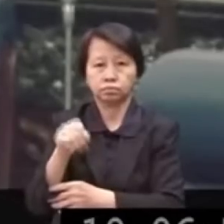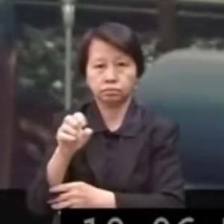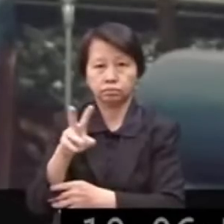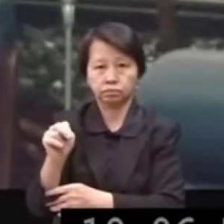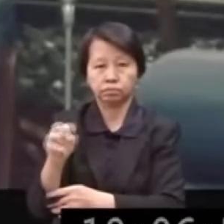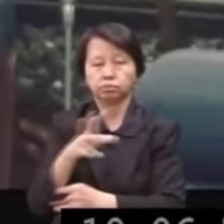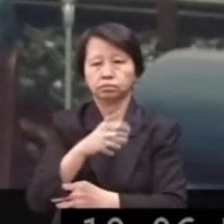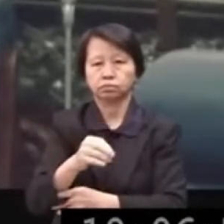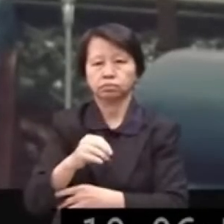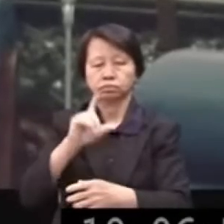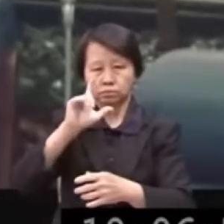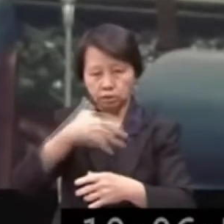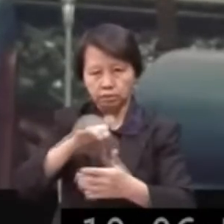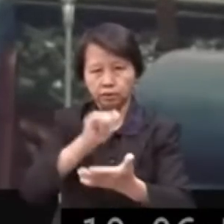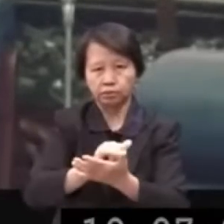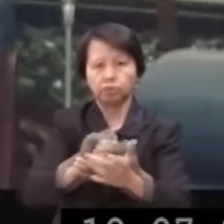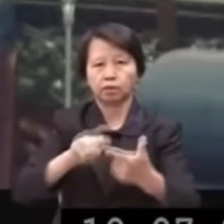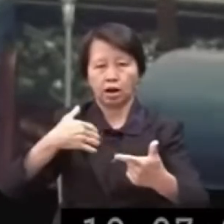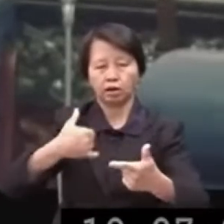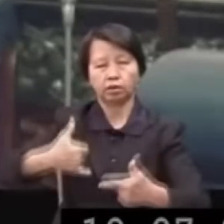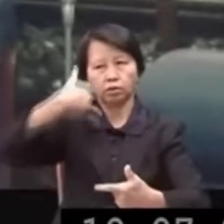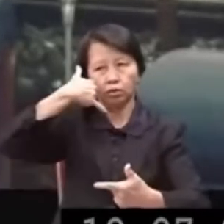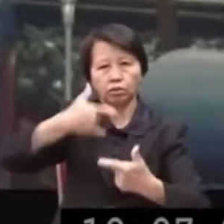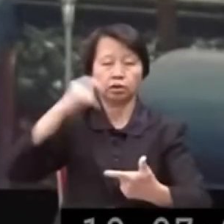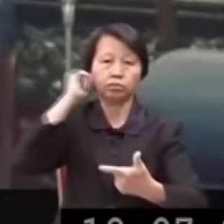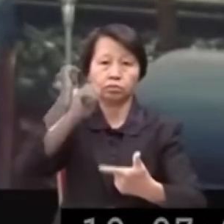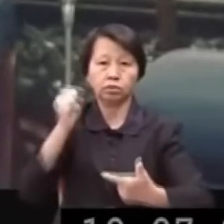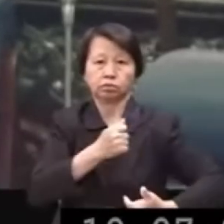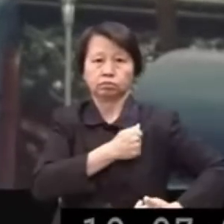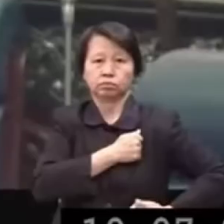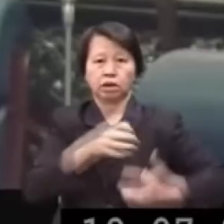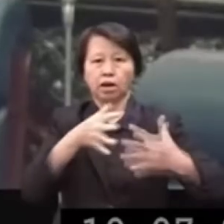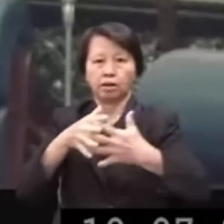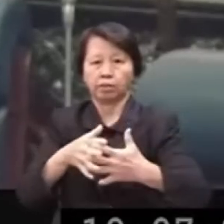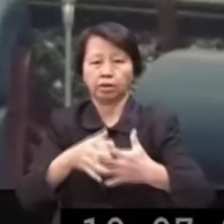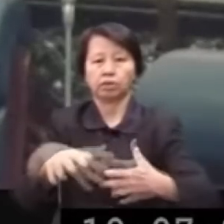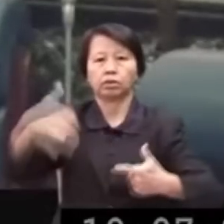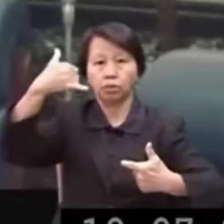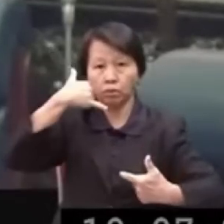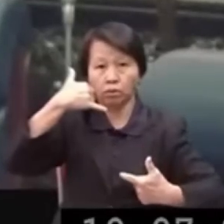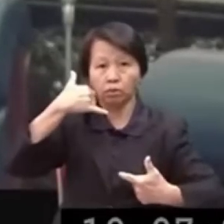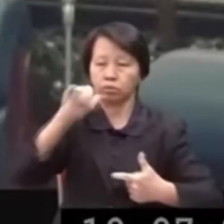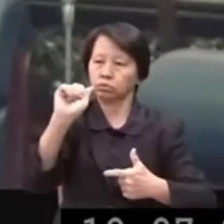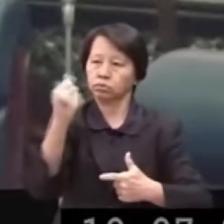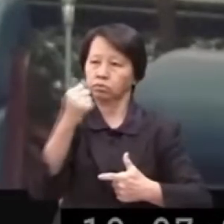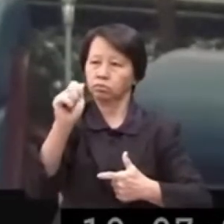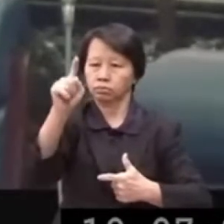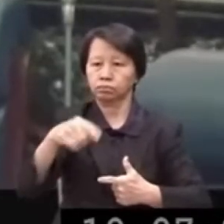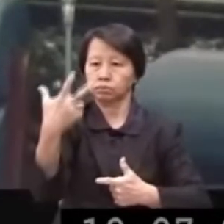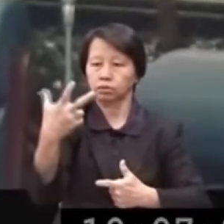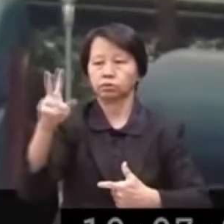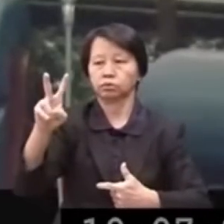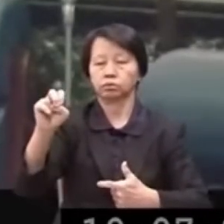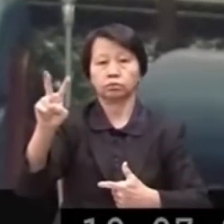pula oleh panggilan telepon Daripada pertahanan negara Amerika Serikat pada 10 emas